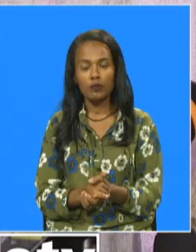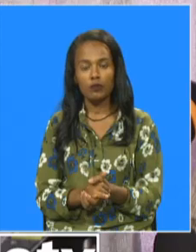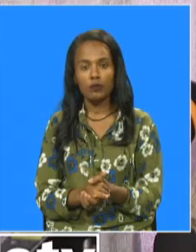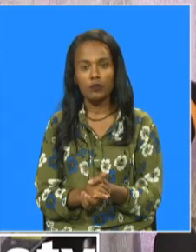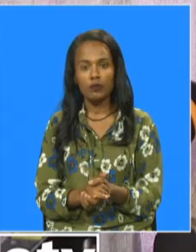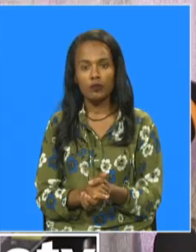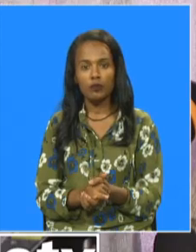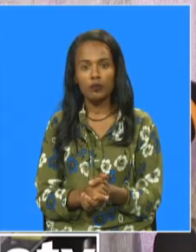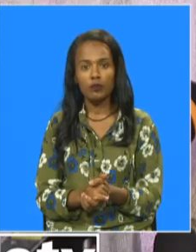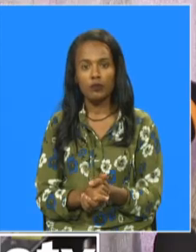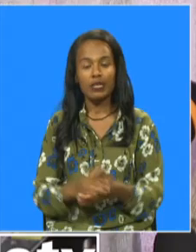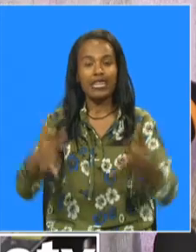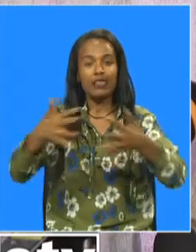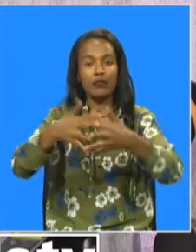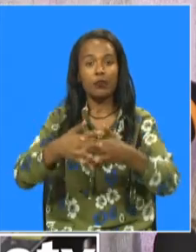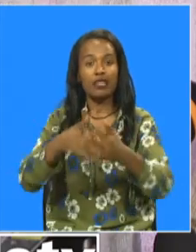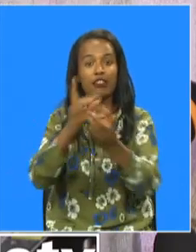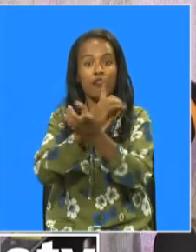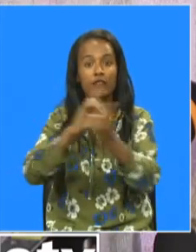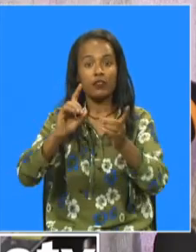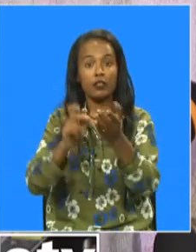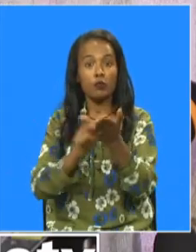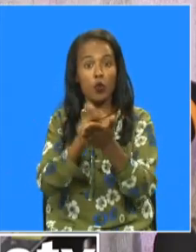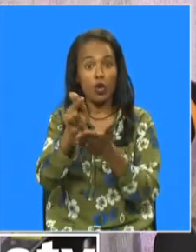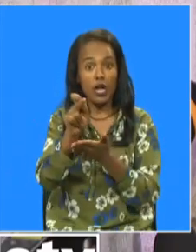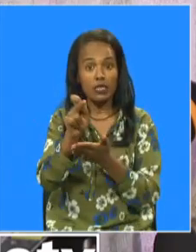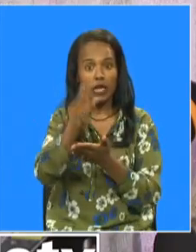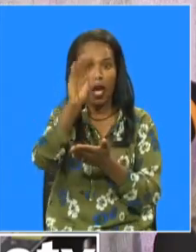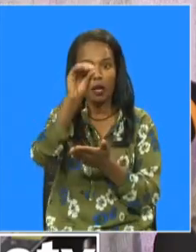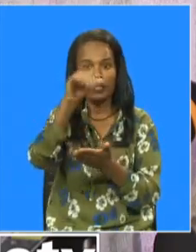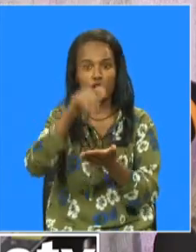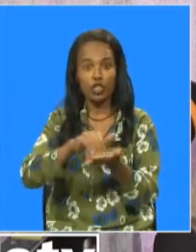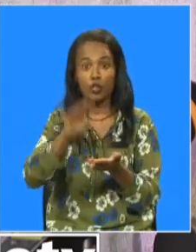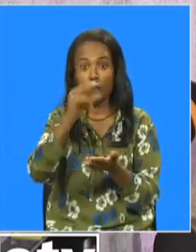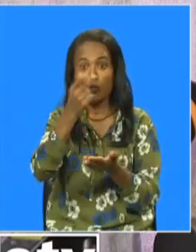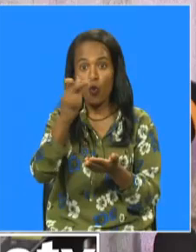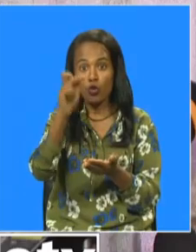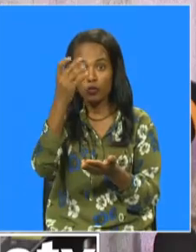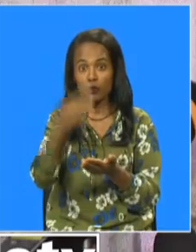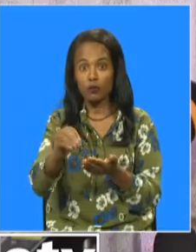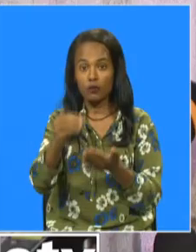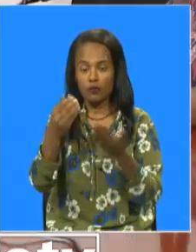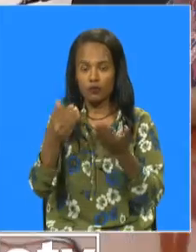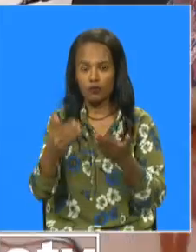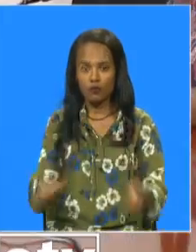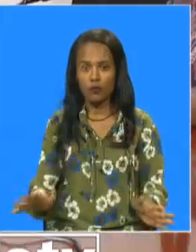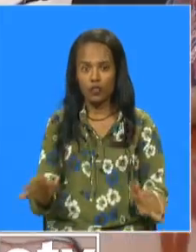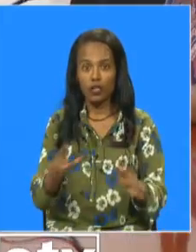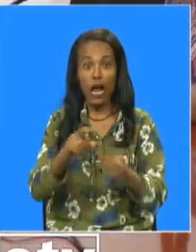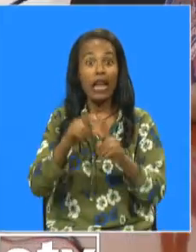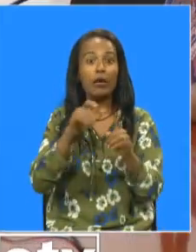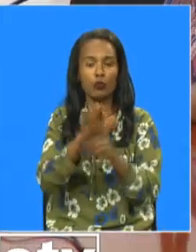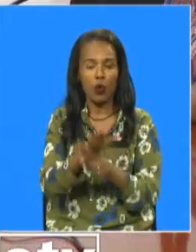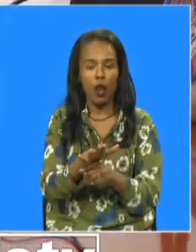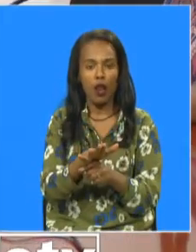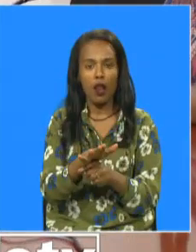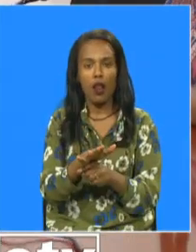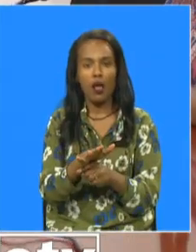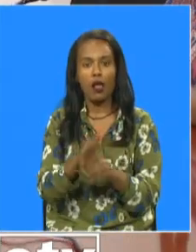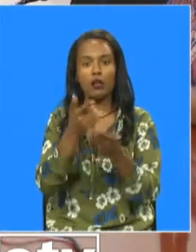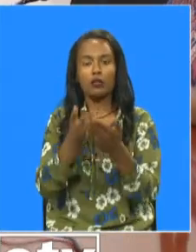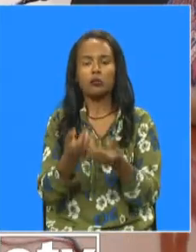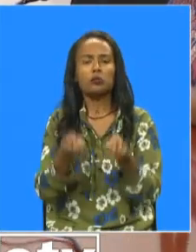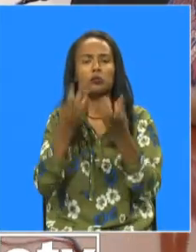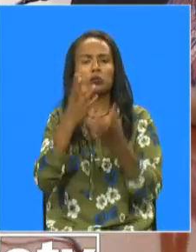እንዲሁም ጥምረት ለፍትህና ዲሞክራሲ 50 ሺህ ብር ቦንድ ግዢ ቃል ገብቷል። እንግዲህ